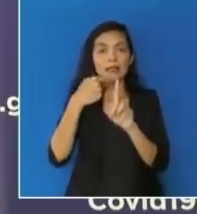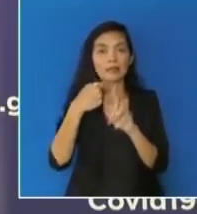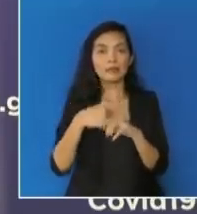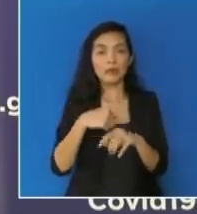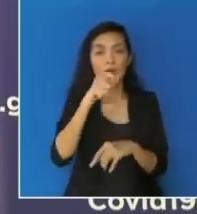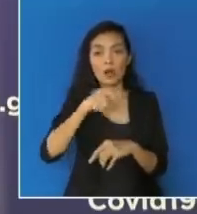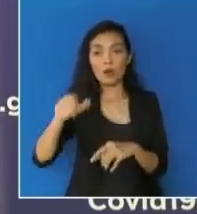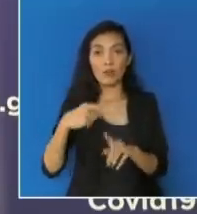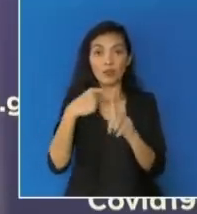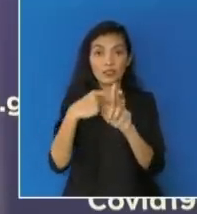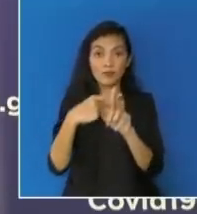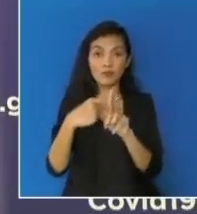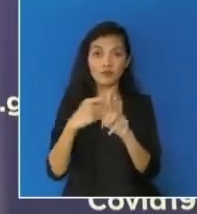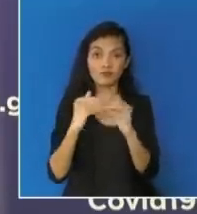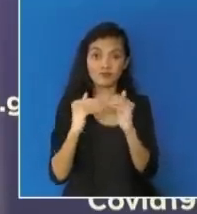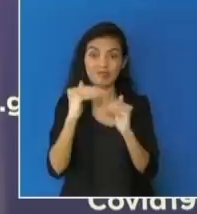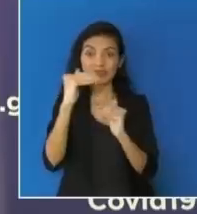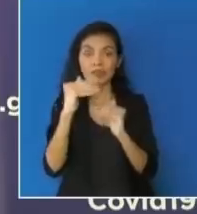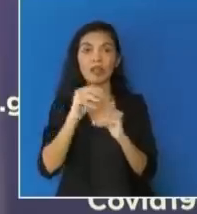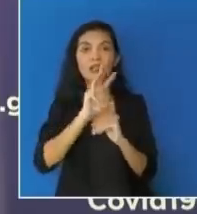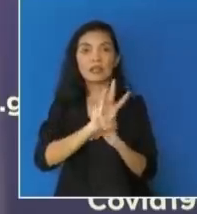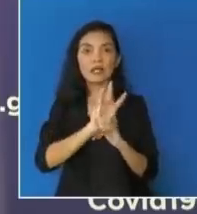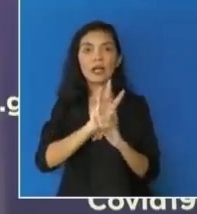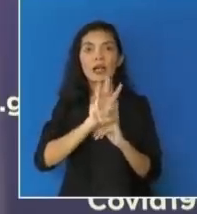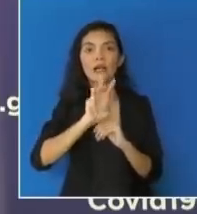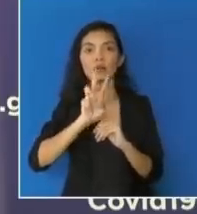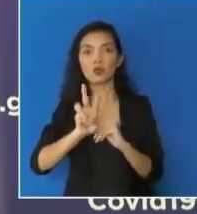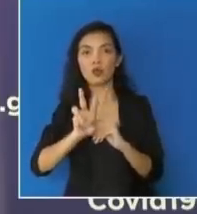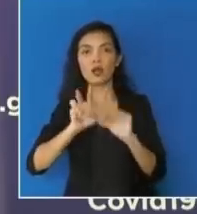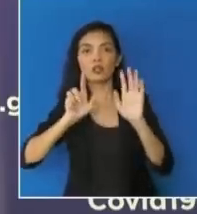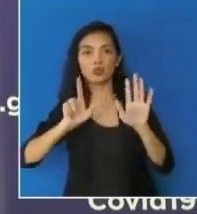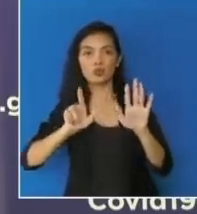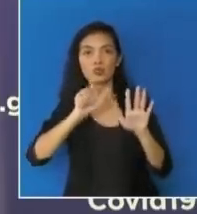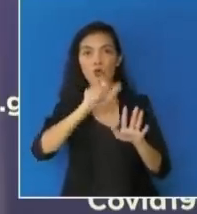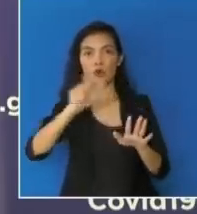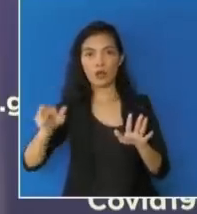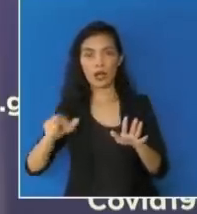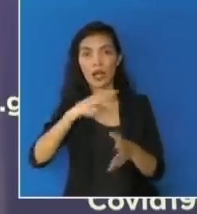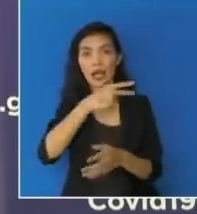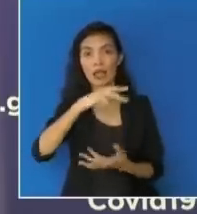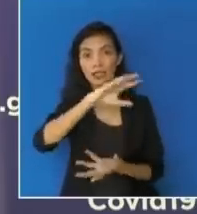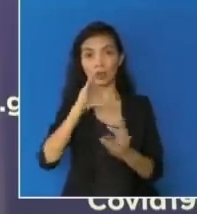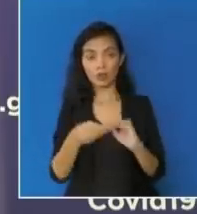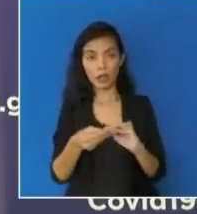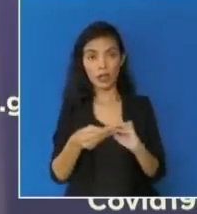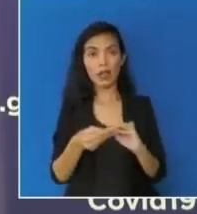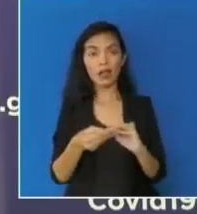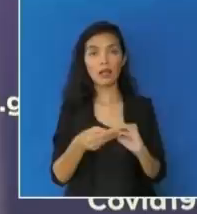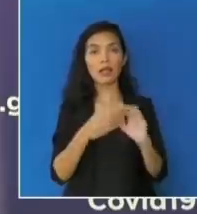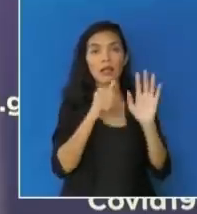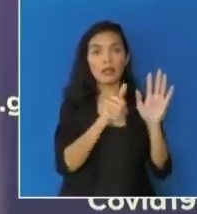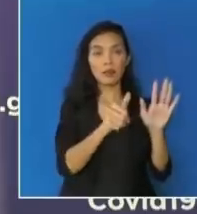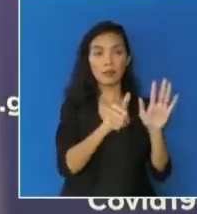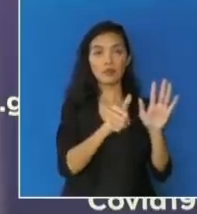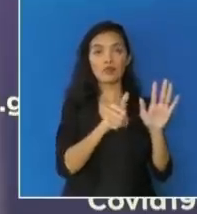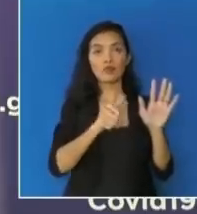konfirmasi positif sebanyak 327 orang, sehingga total menjadi